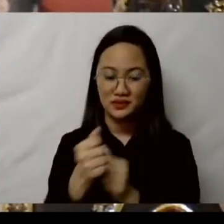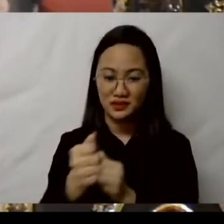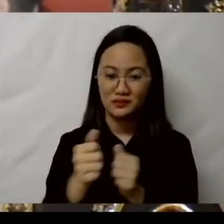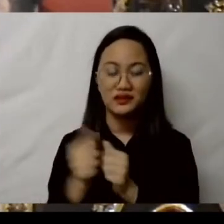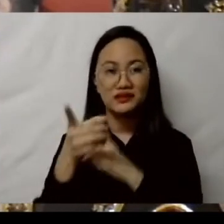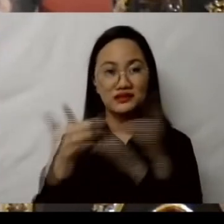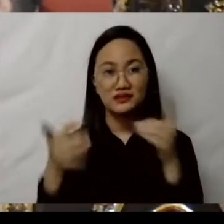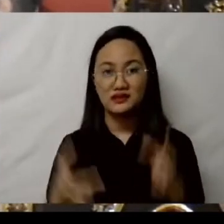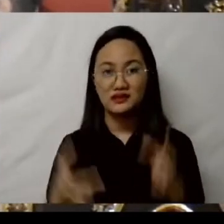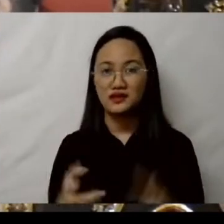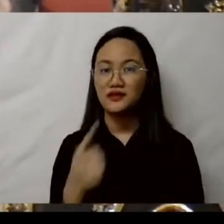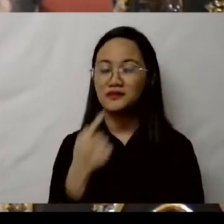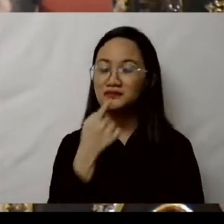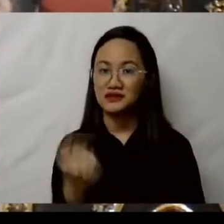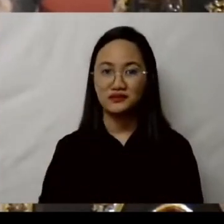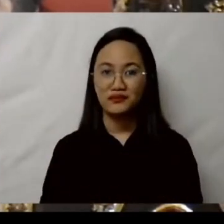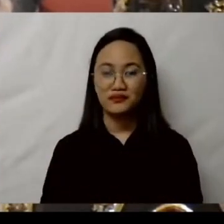sinabi,